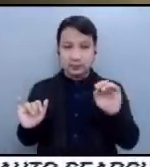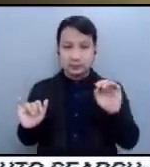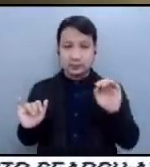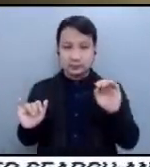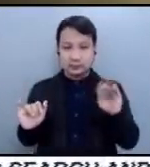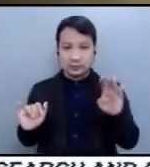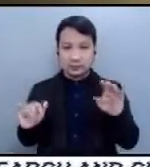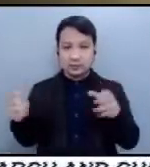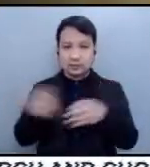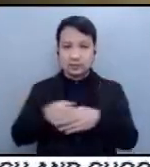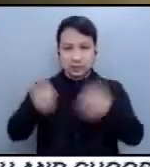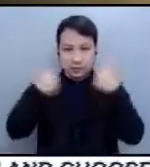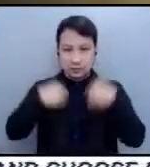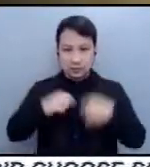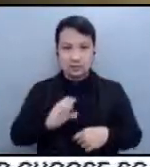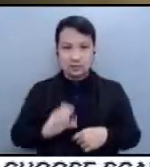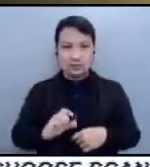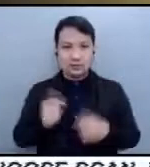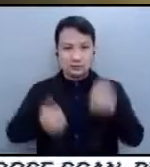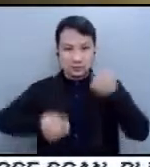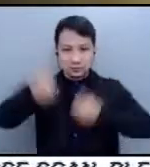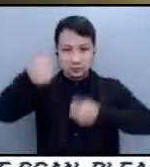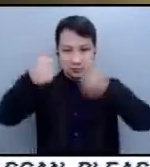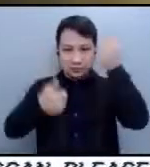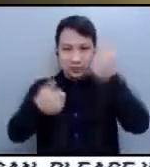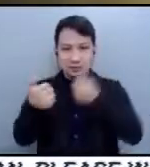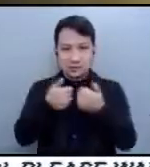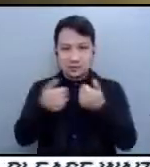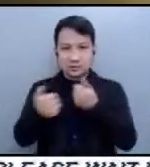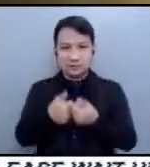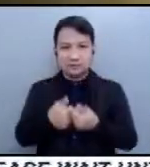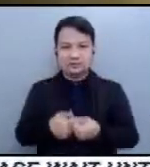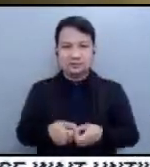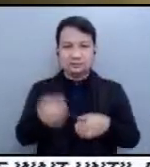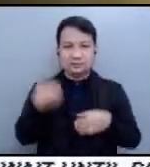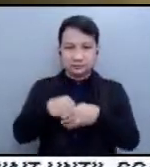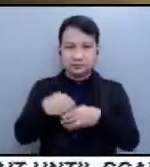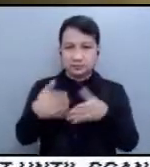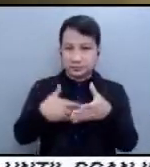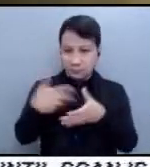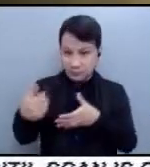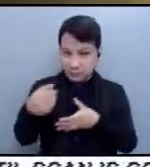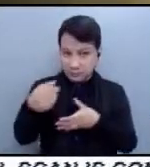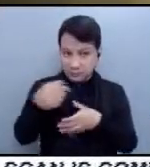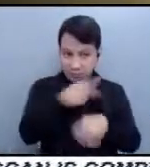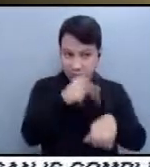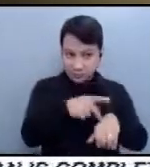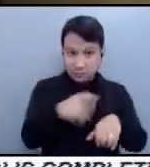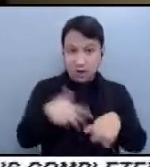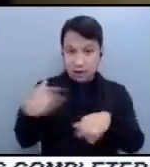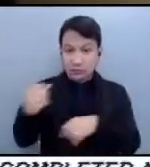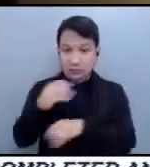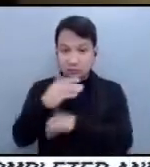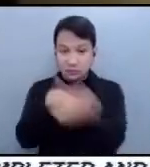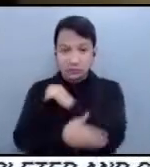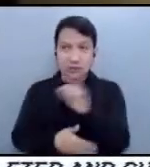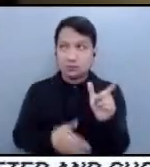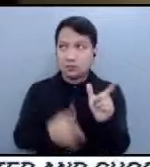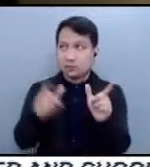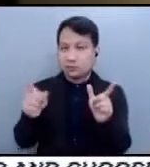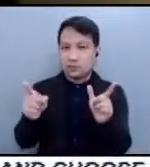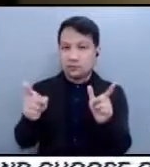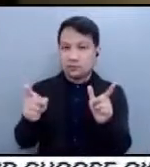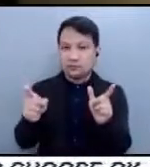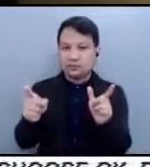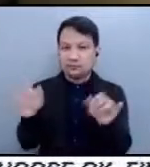nakuhang awards at napalunang contest. Hindi lang sa loob pero maging sa labas ng bansa. And last 2021 lang, sila